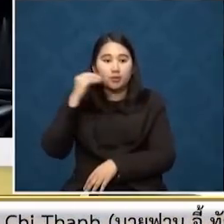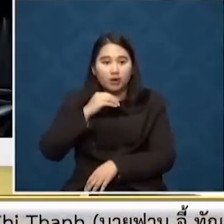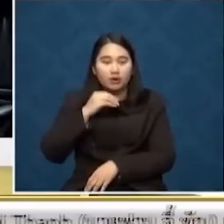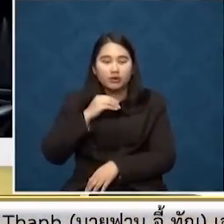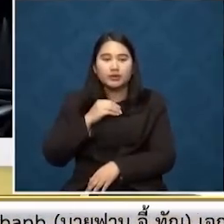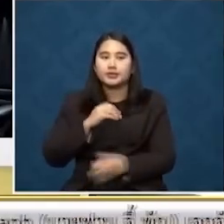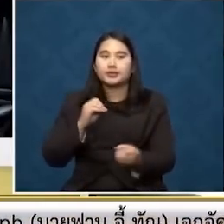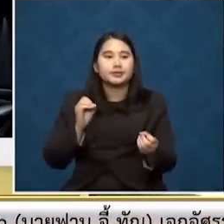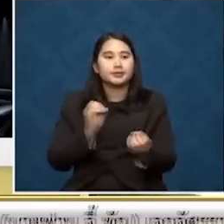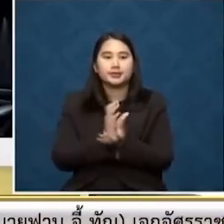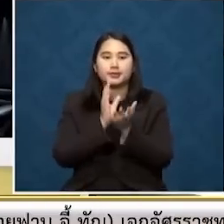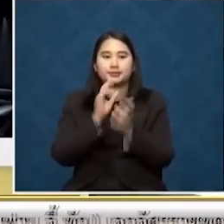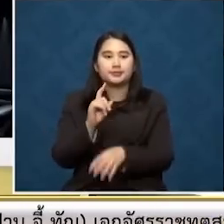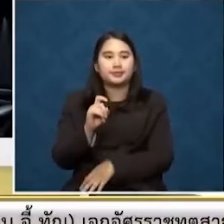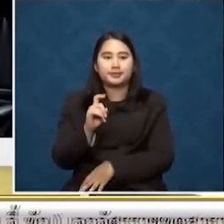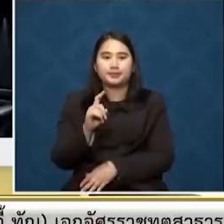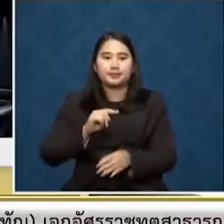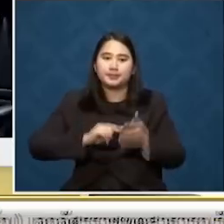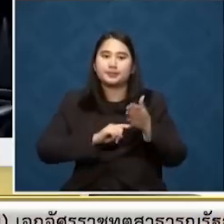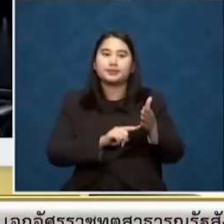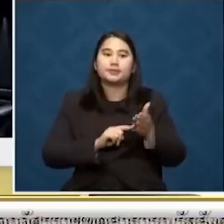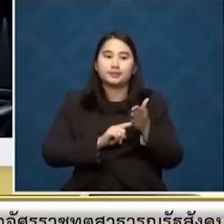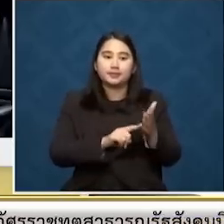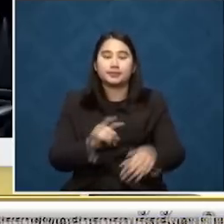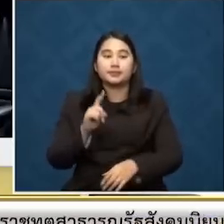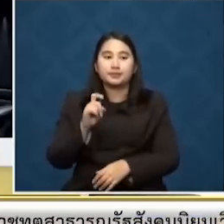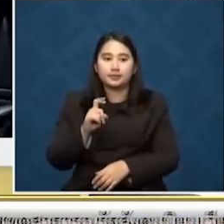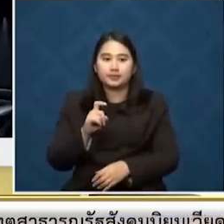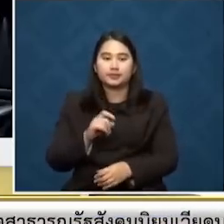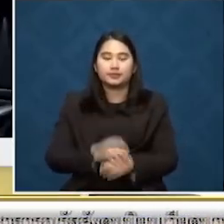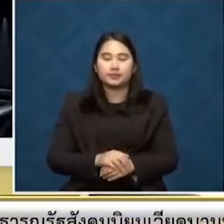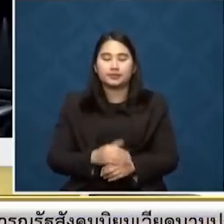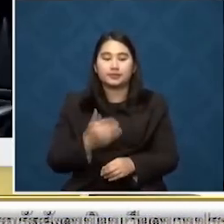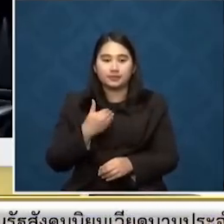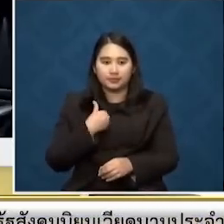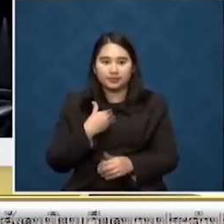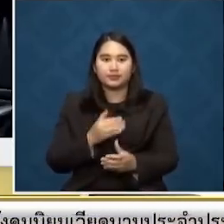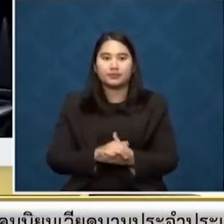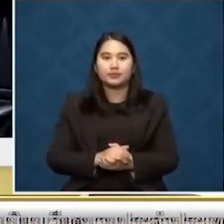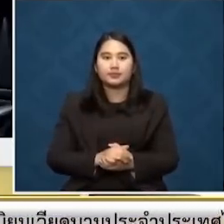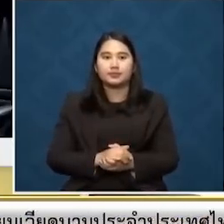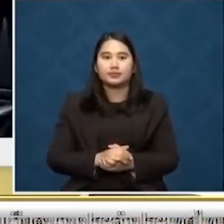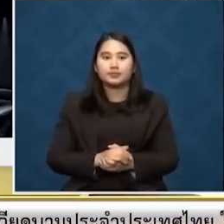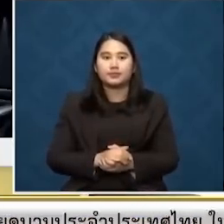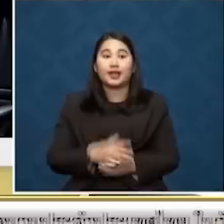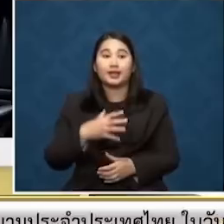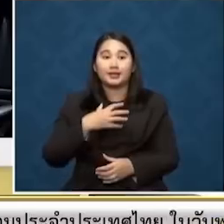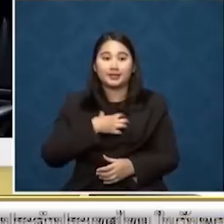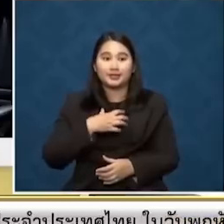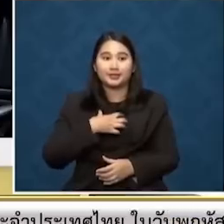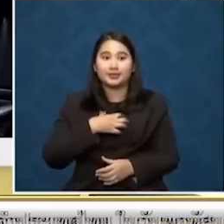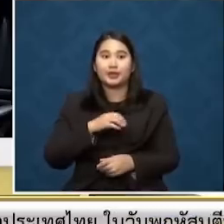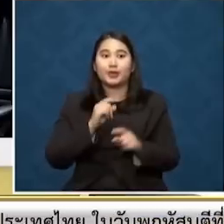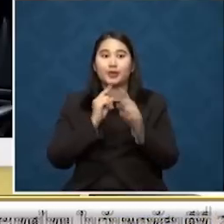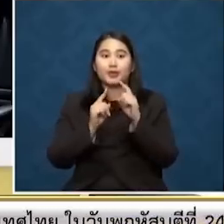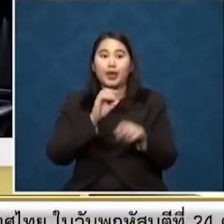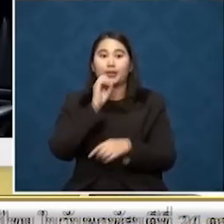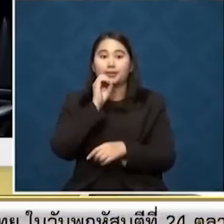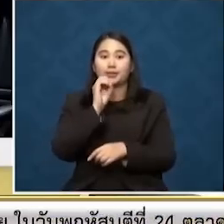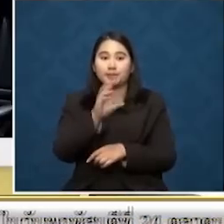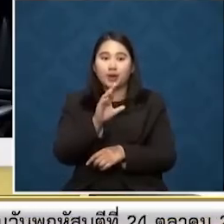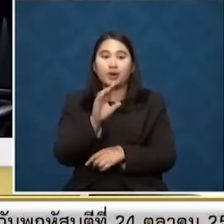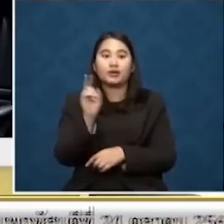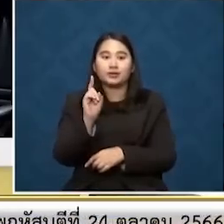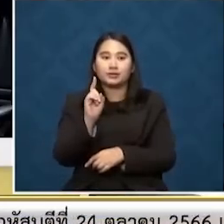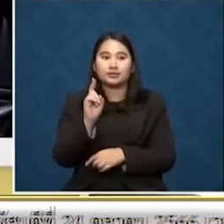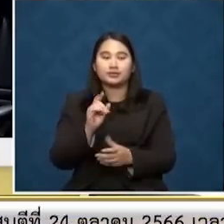ตรีช่วยมาตอบแทนนะครับนี่ไงแล้วปรากฏว่ารัฐมนตรีช่วยก็ไม่มาอีก3ต่อน ะ นาย